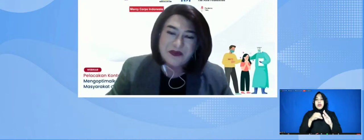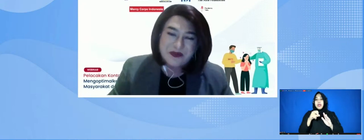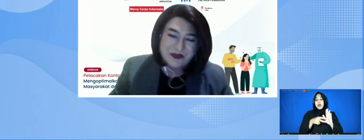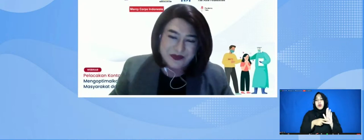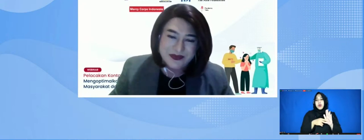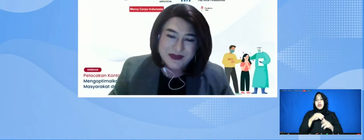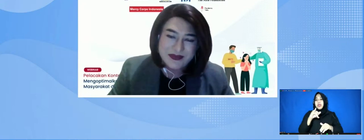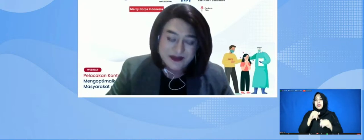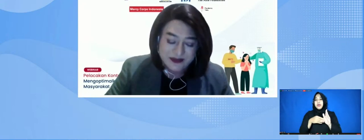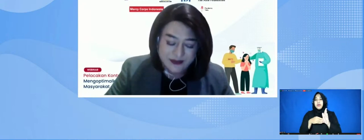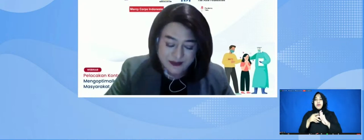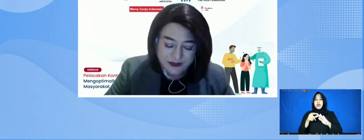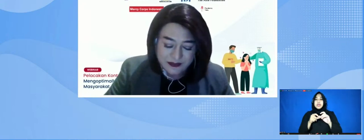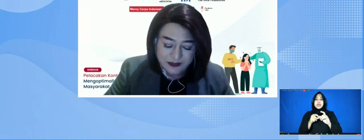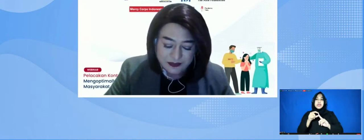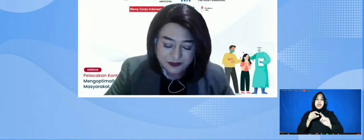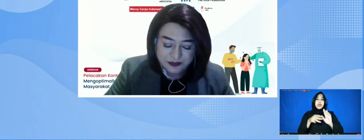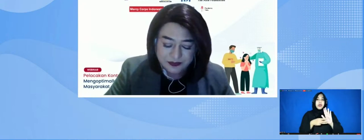DM.